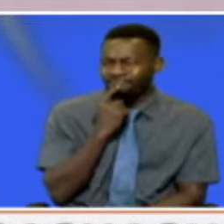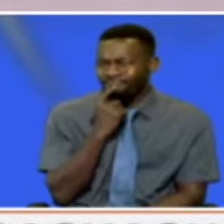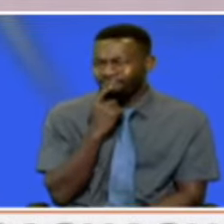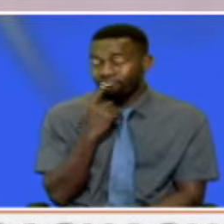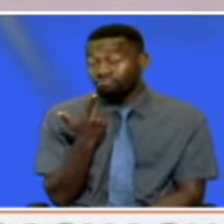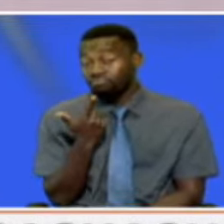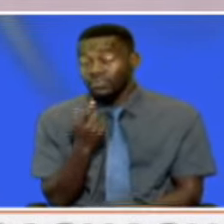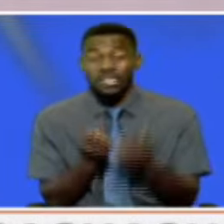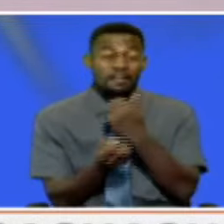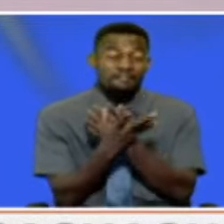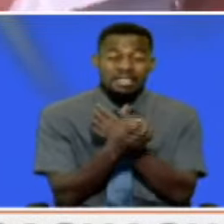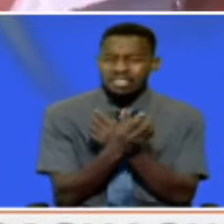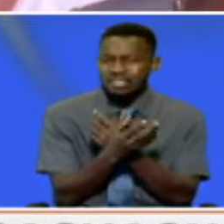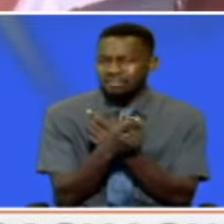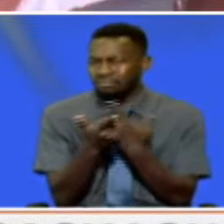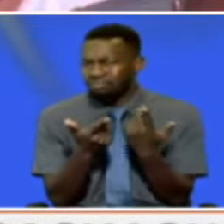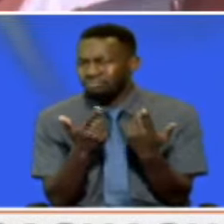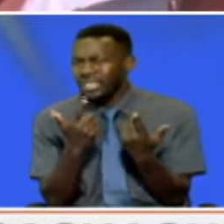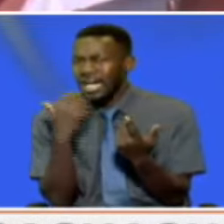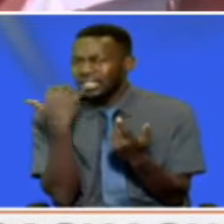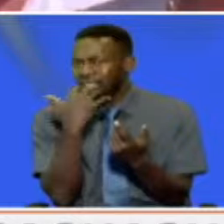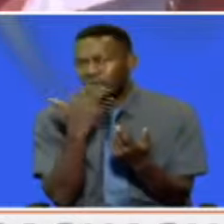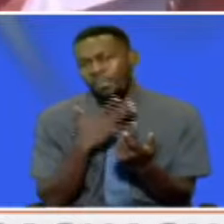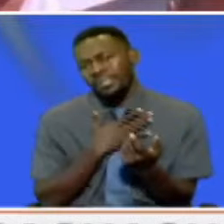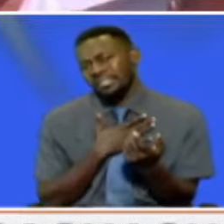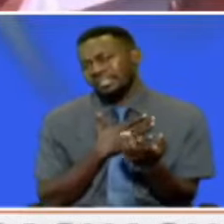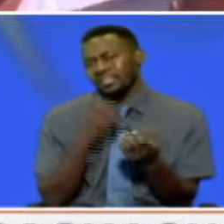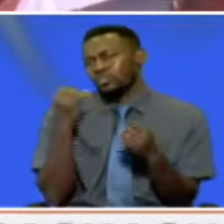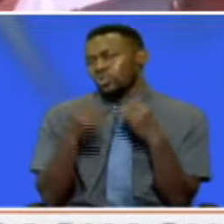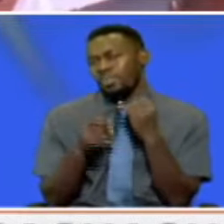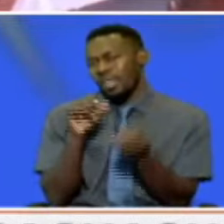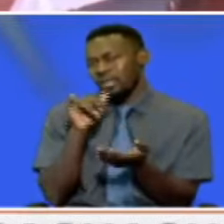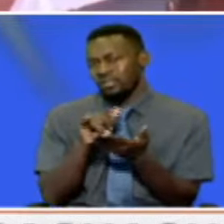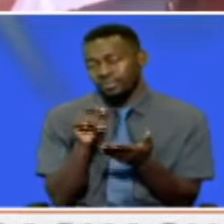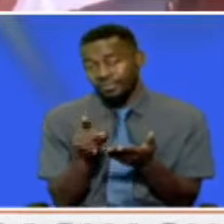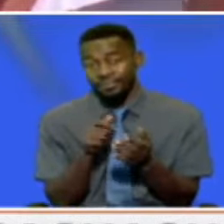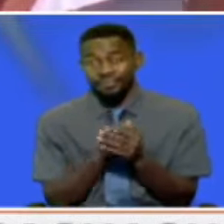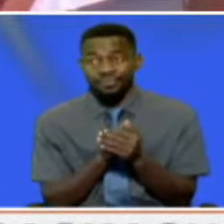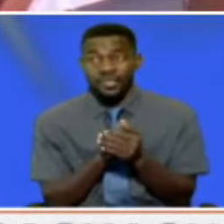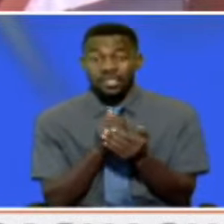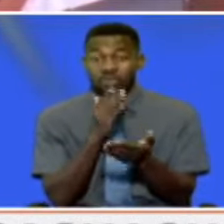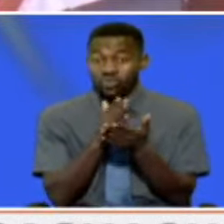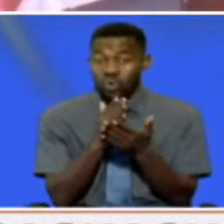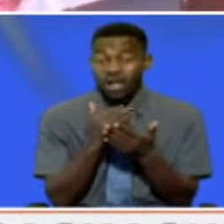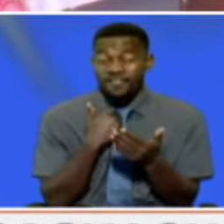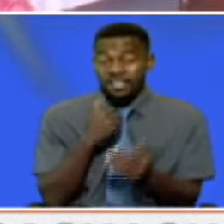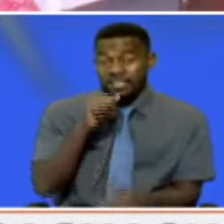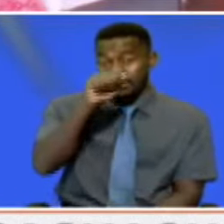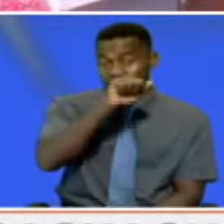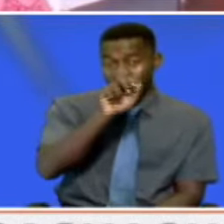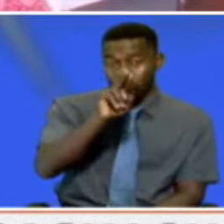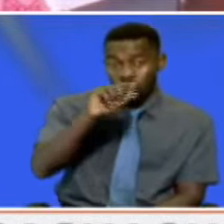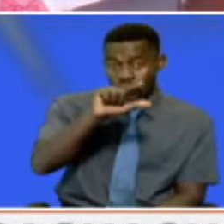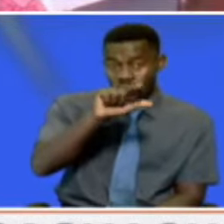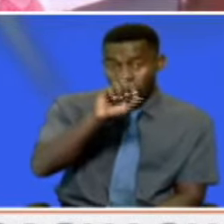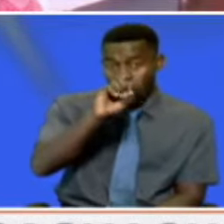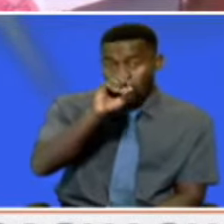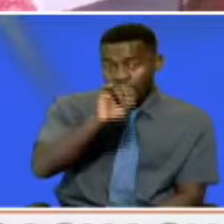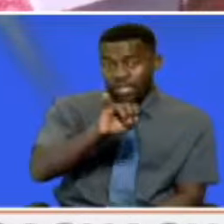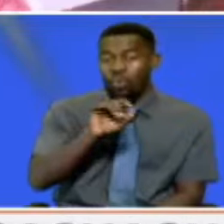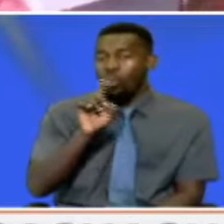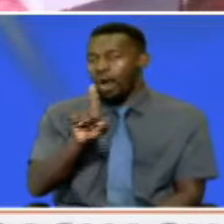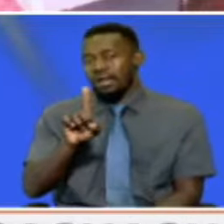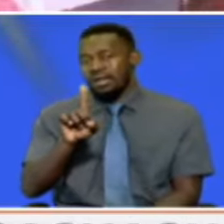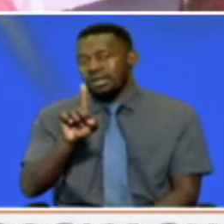migawanyiko zaidi ya kijamii. Tumeona tukiwaachilia hii mambo kama sisi tulikuwa Sugoi 1 itaweza lete